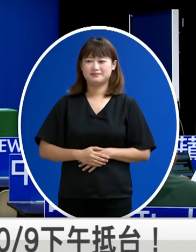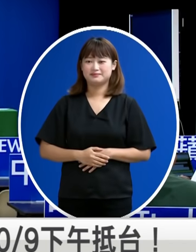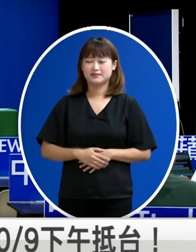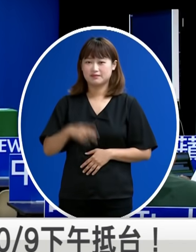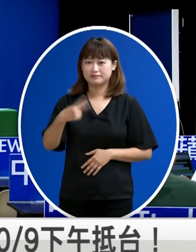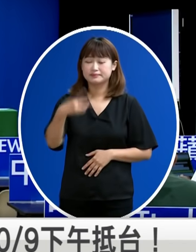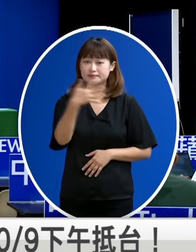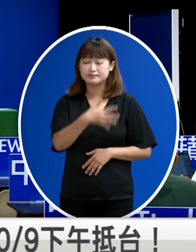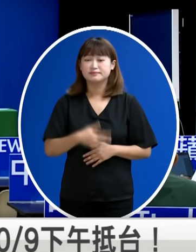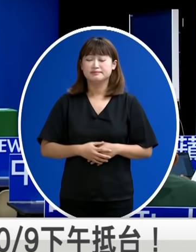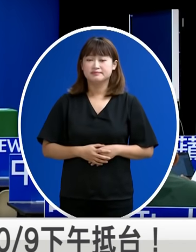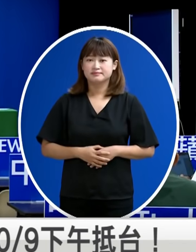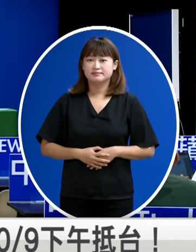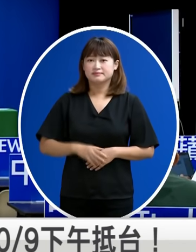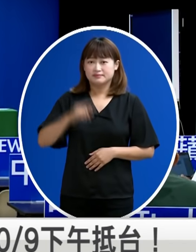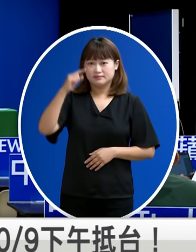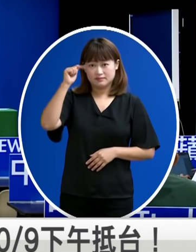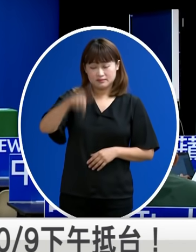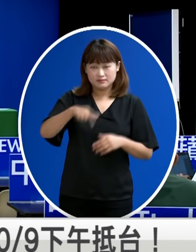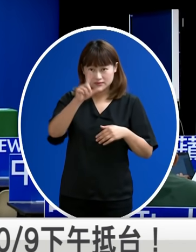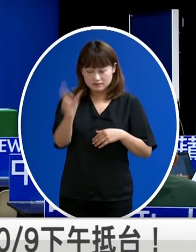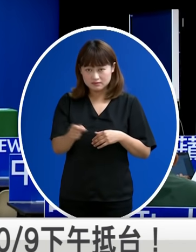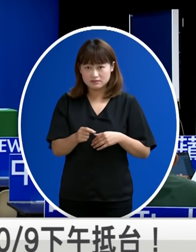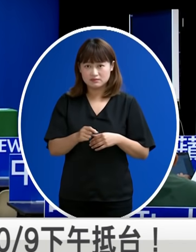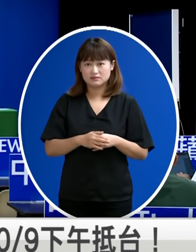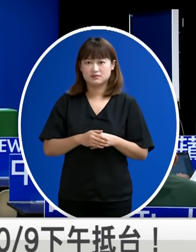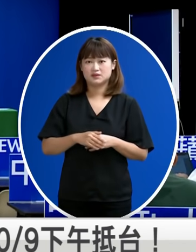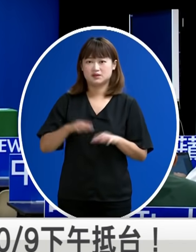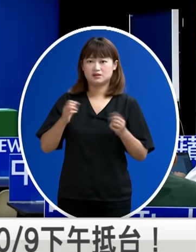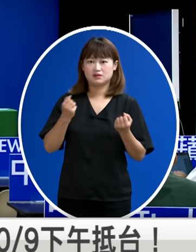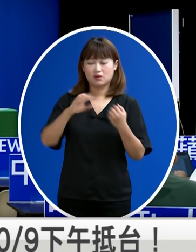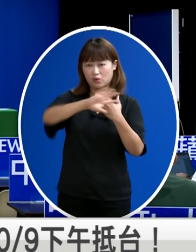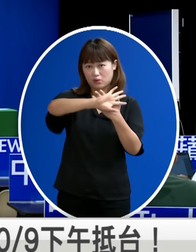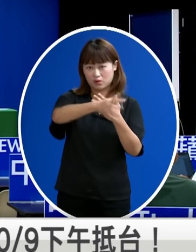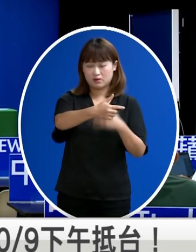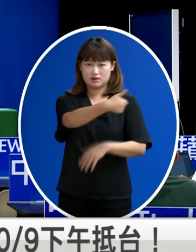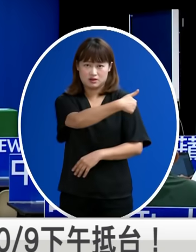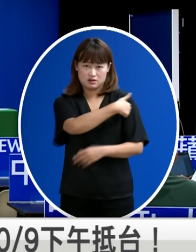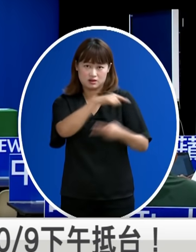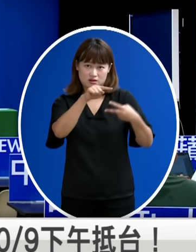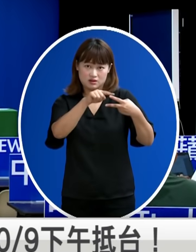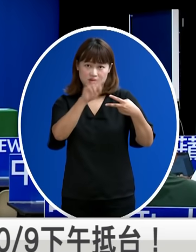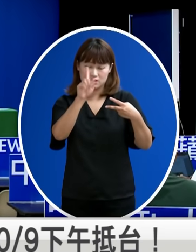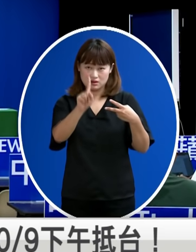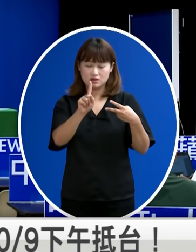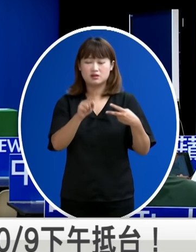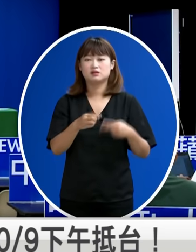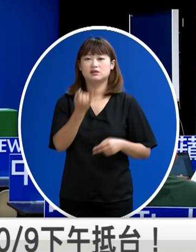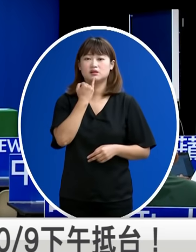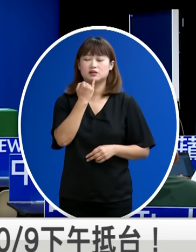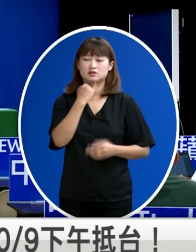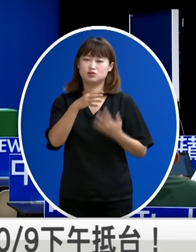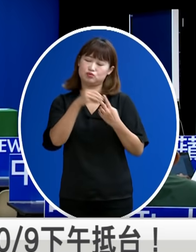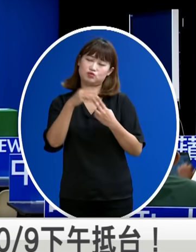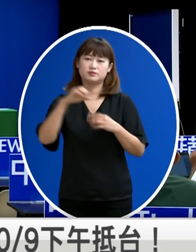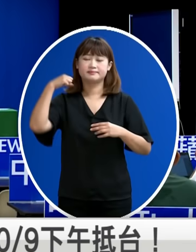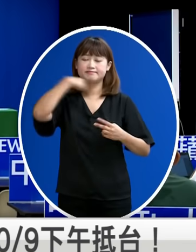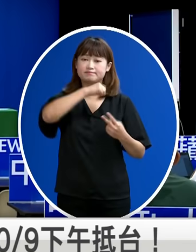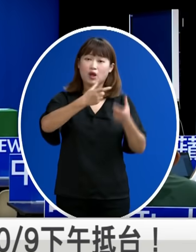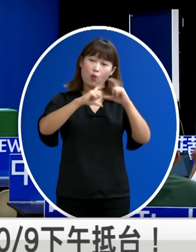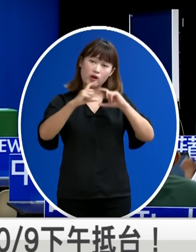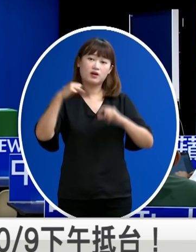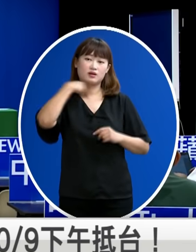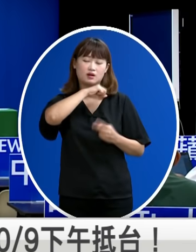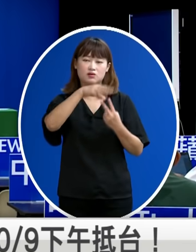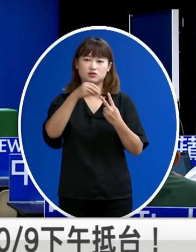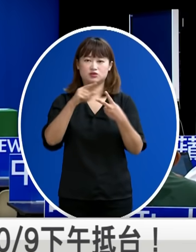是上个月指挥中心有说，在国外打第一剂疫苗的人回台湾之后，可以打台湾有的疫苗作为他们的第二剂。那这也